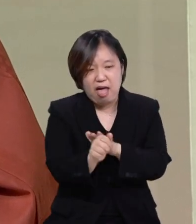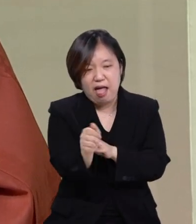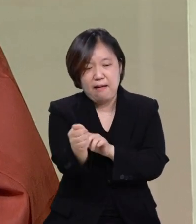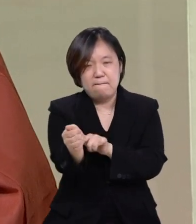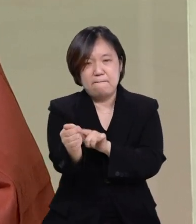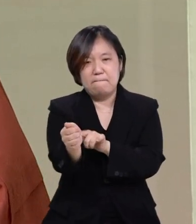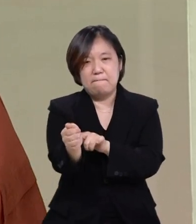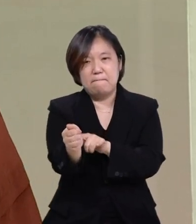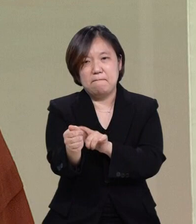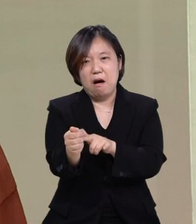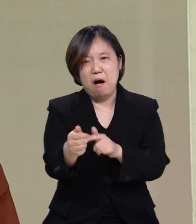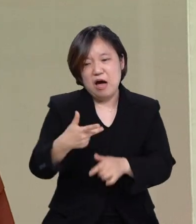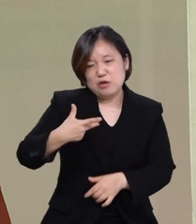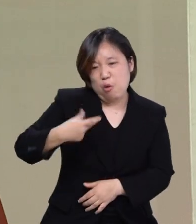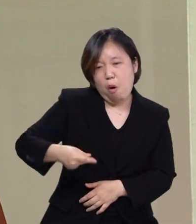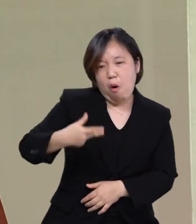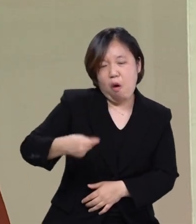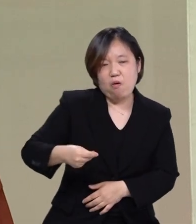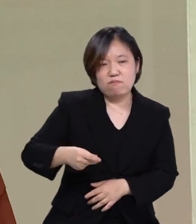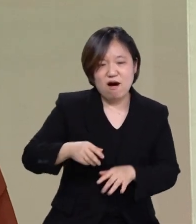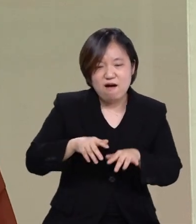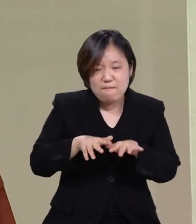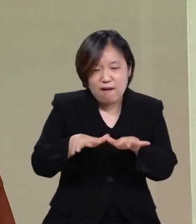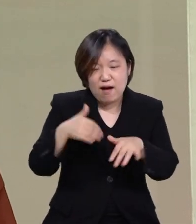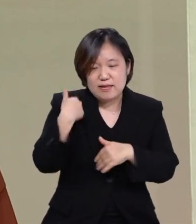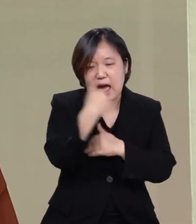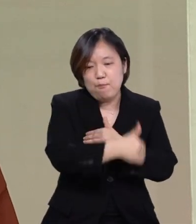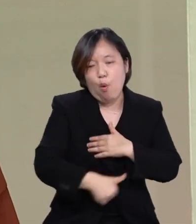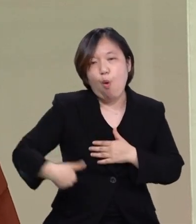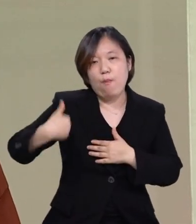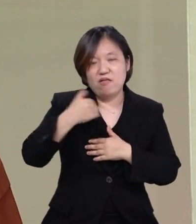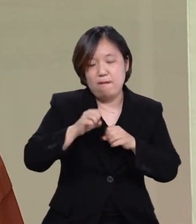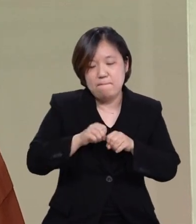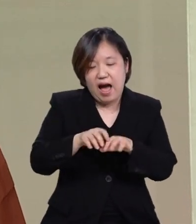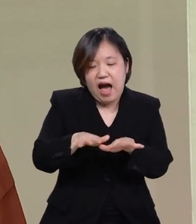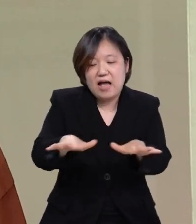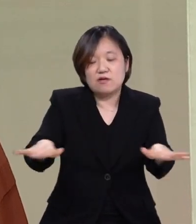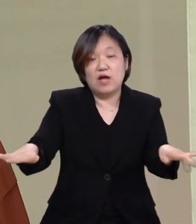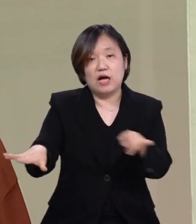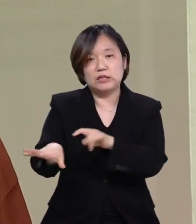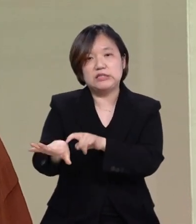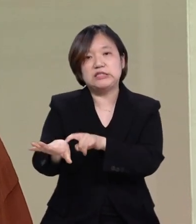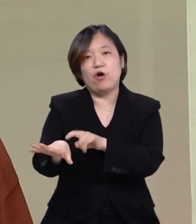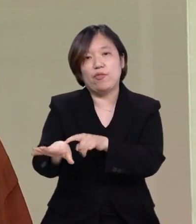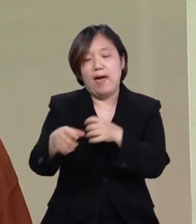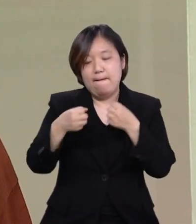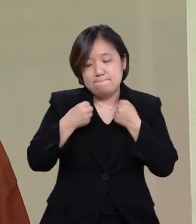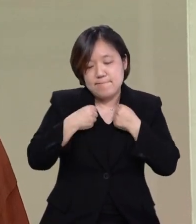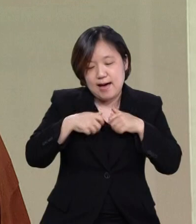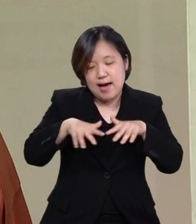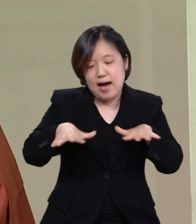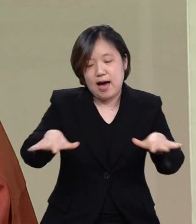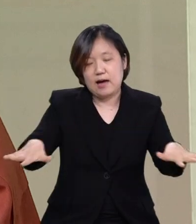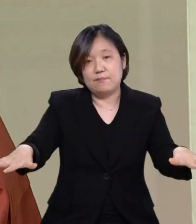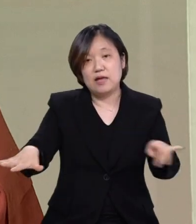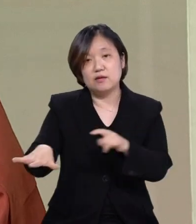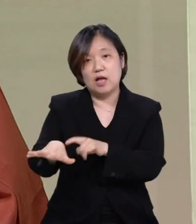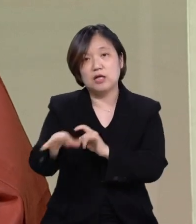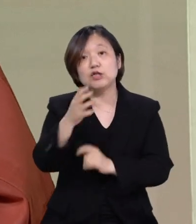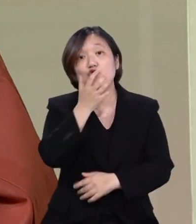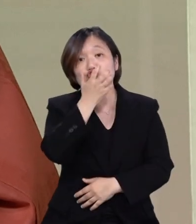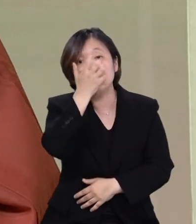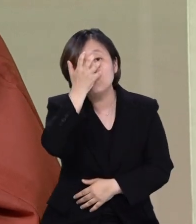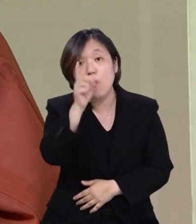진흙이 빠져나가든 소대변 대소변이 시원하게 몸 밖으로 배출하던 몸에서 더러운게 촥